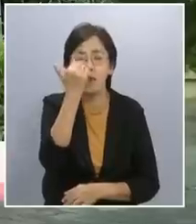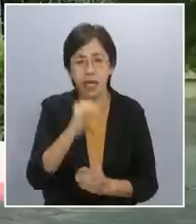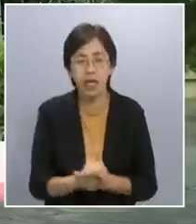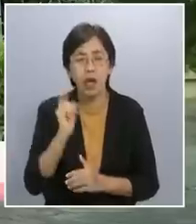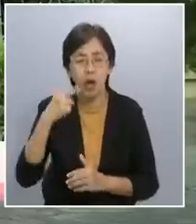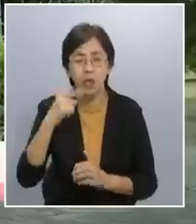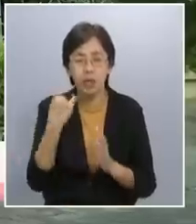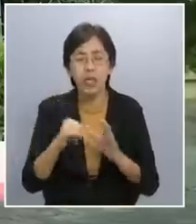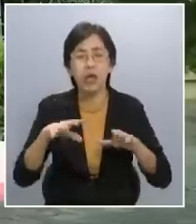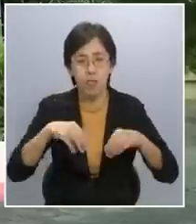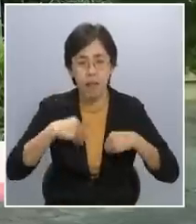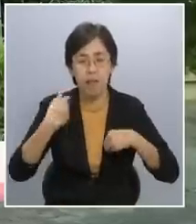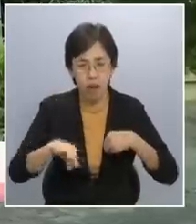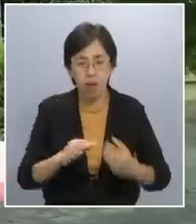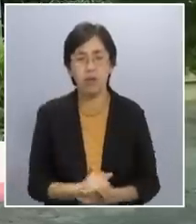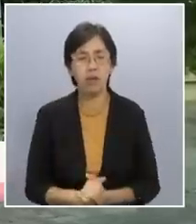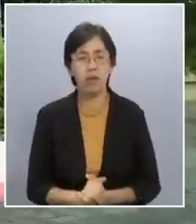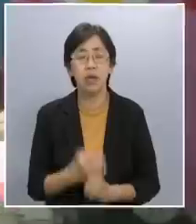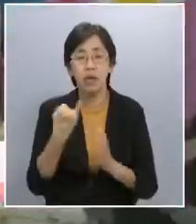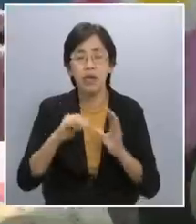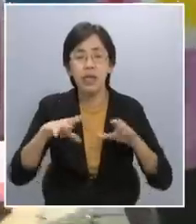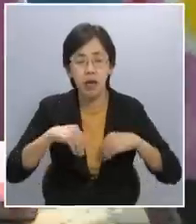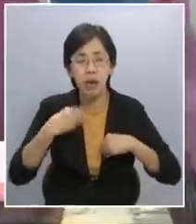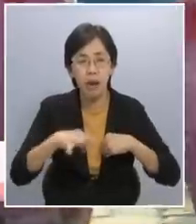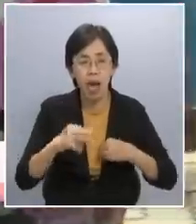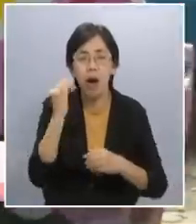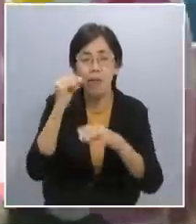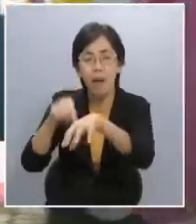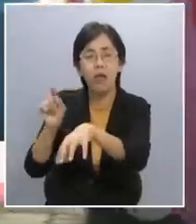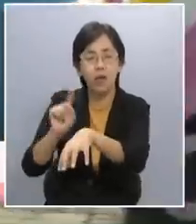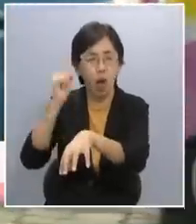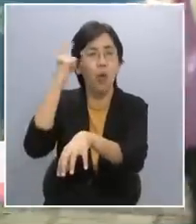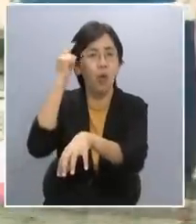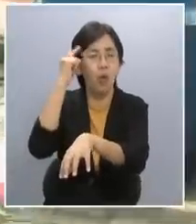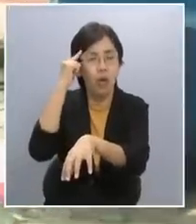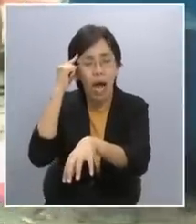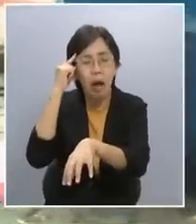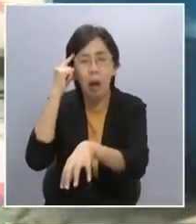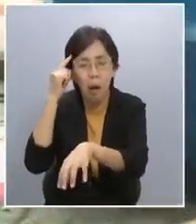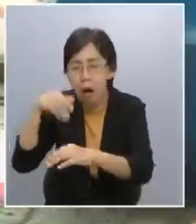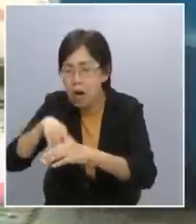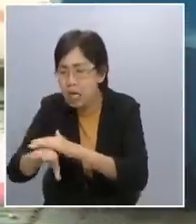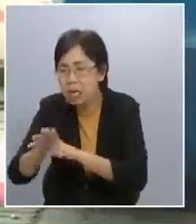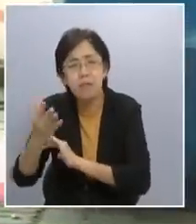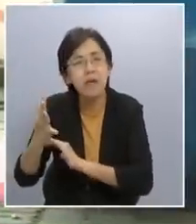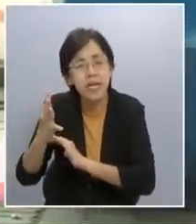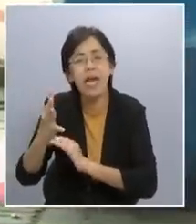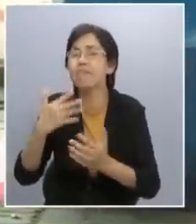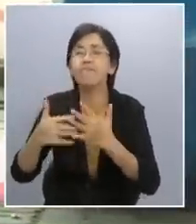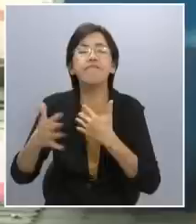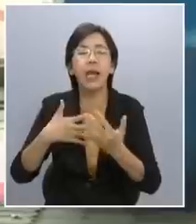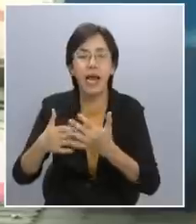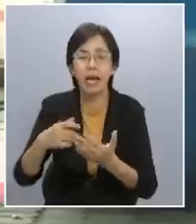ภาพทุกข้อหาแล้วที่สำคัญครับมีที่อยู่เป็นหลักแหล่งไม่มีพฤติกรรมในการหลบหนีนะฮะก็ให้ประกันตัวนะครับ